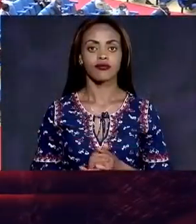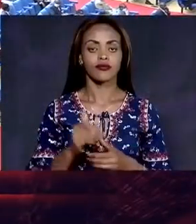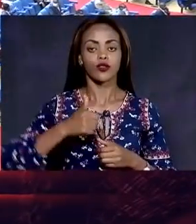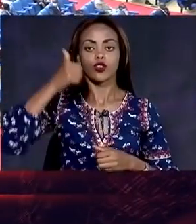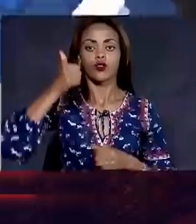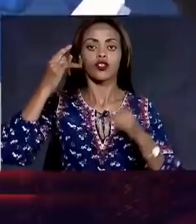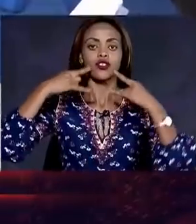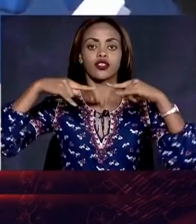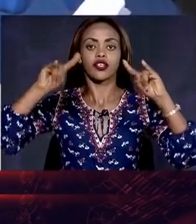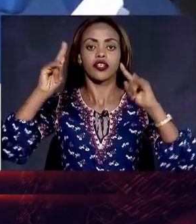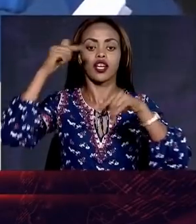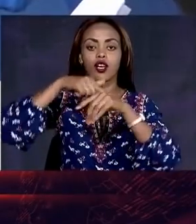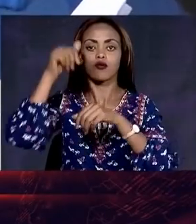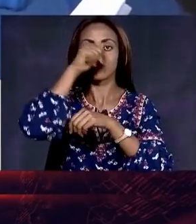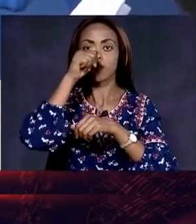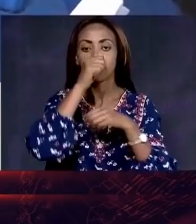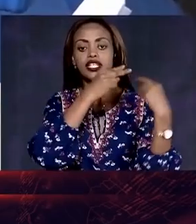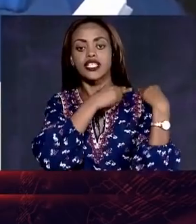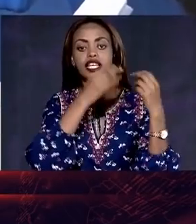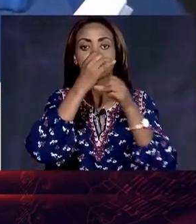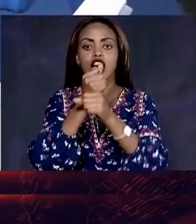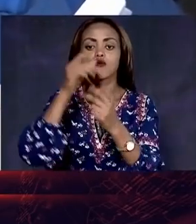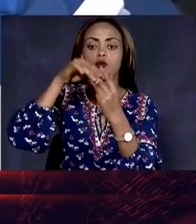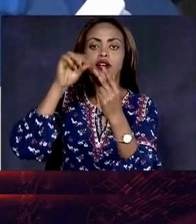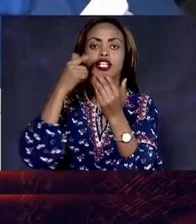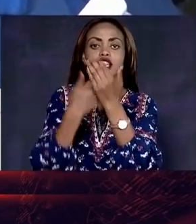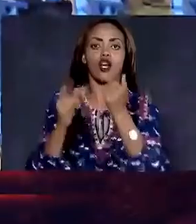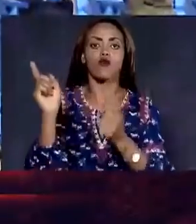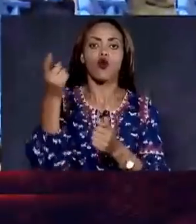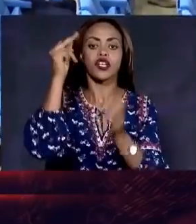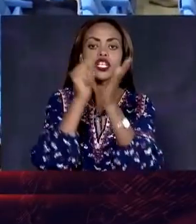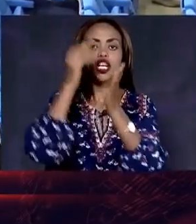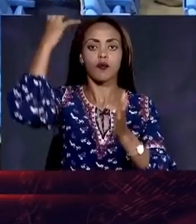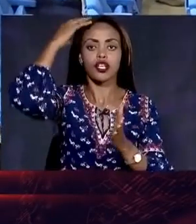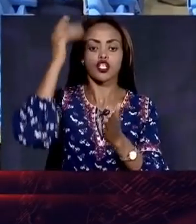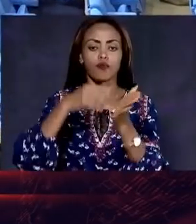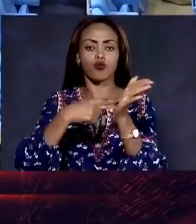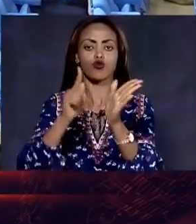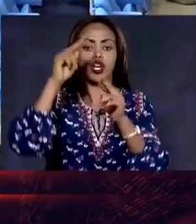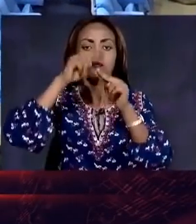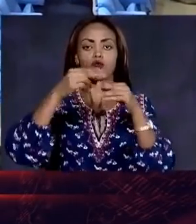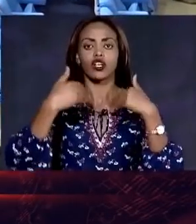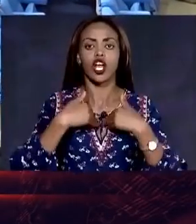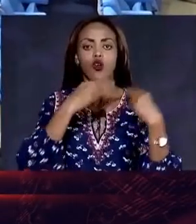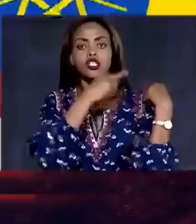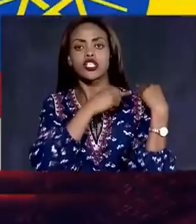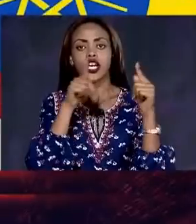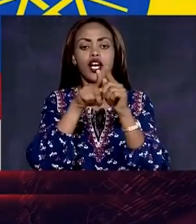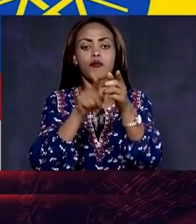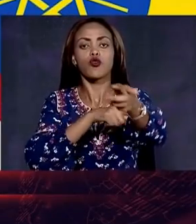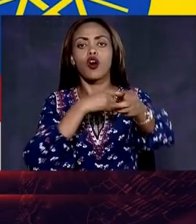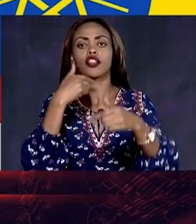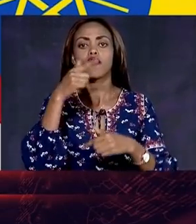ارست زینا اب ایتیوپیا سلطان زتحز بمرزات رحم خانو حقا منگستی بن صورا امیتو ونهلو سلطان کانو من وقت